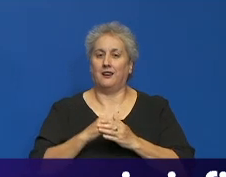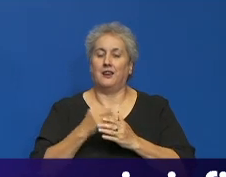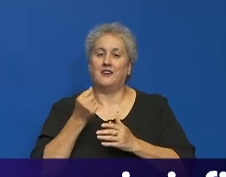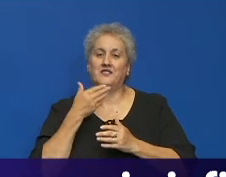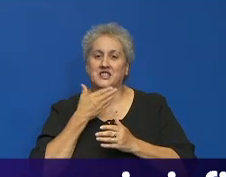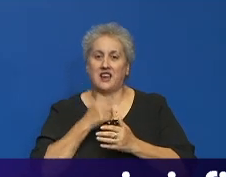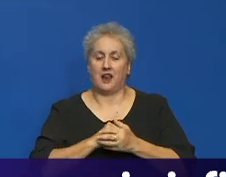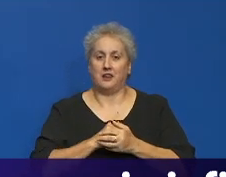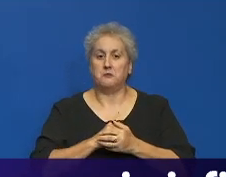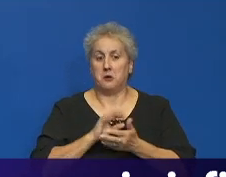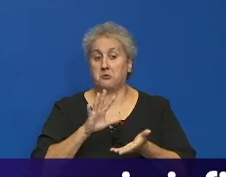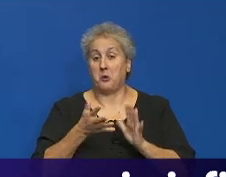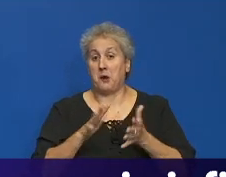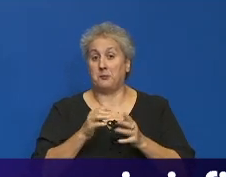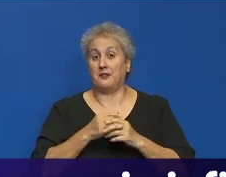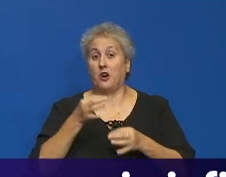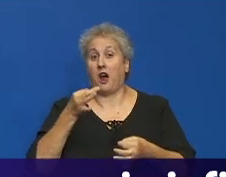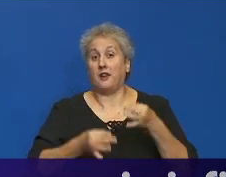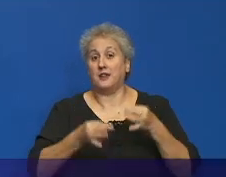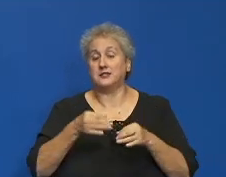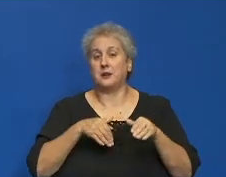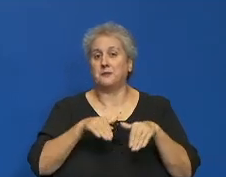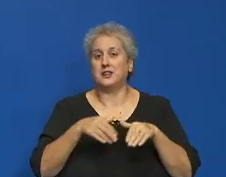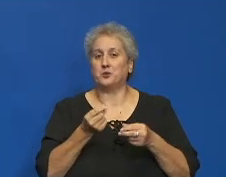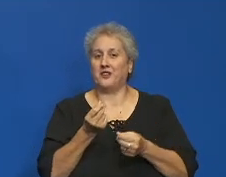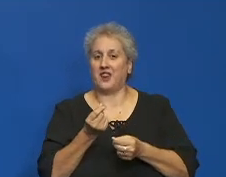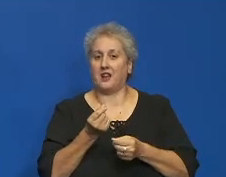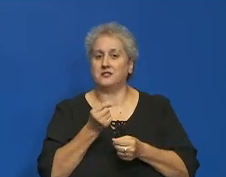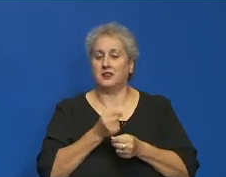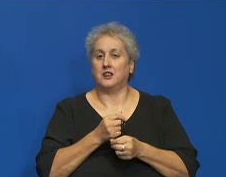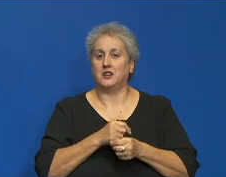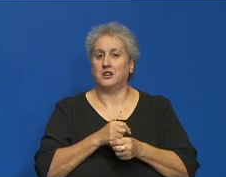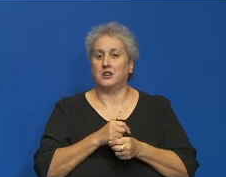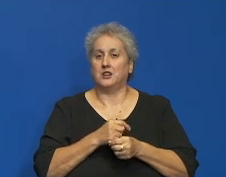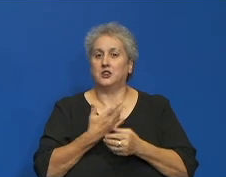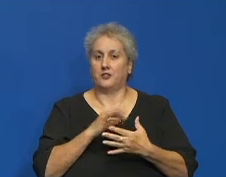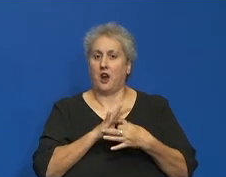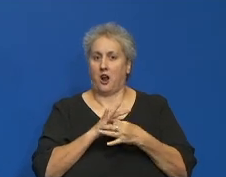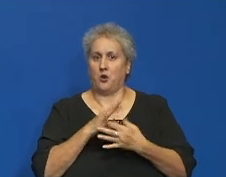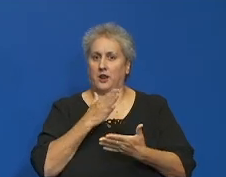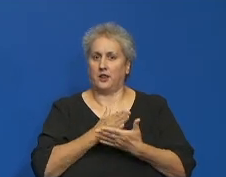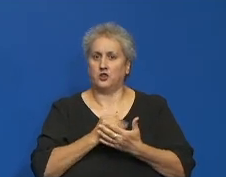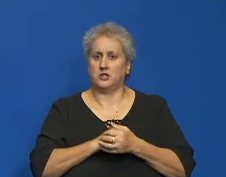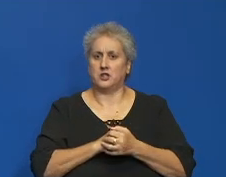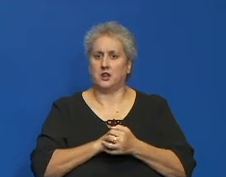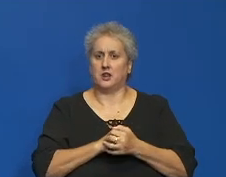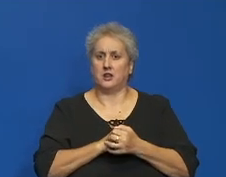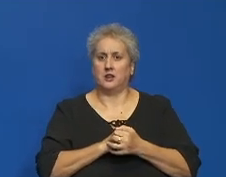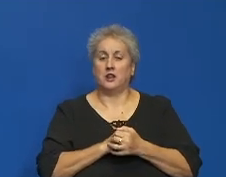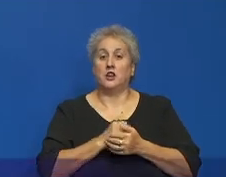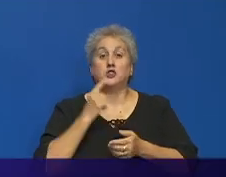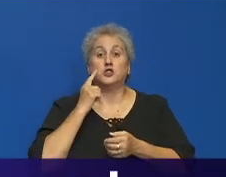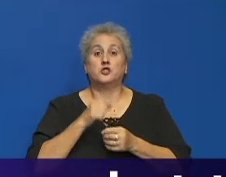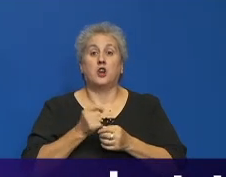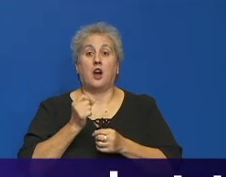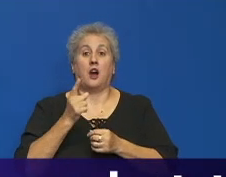fiscale pentru un... Asta probabil va fi o analiză a Ministrului de Finanțe și probabil în coaliție se va lua decizia. Dar știți ce facilități fiscale